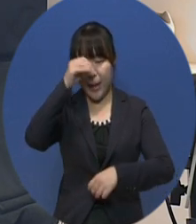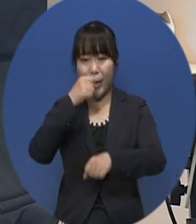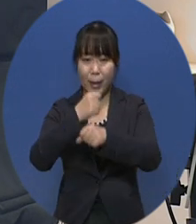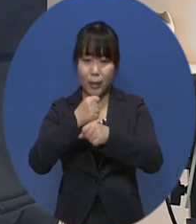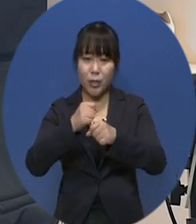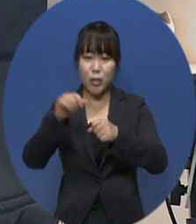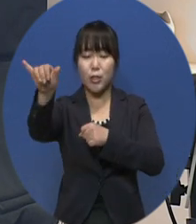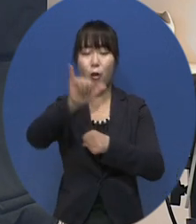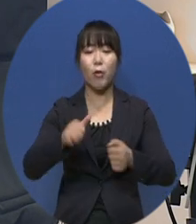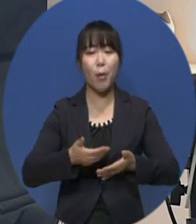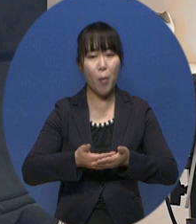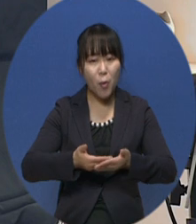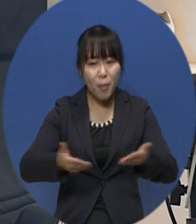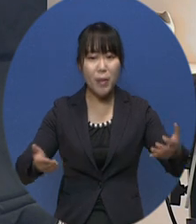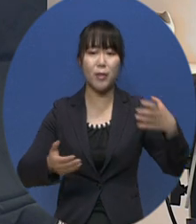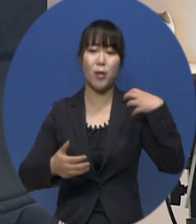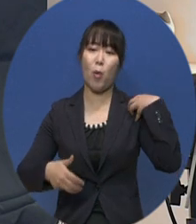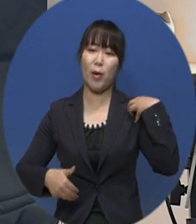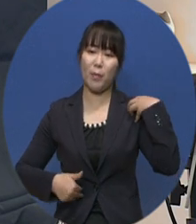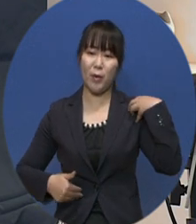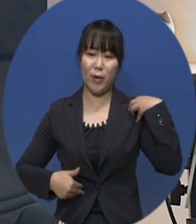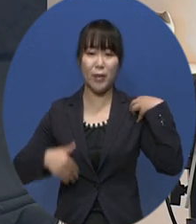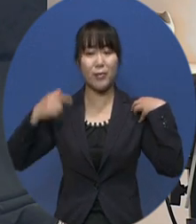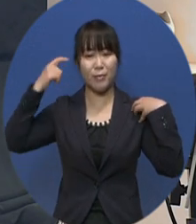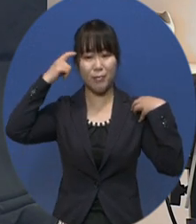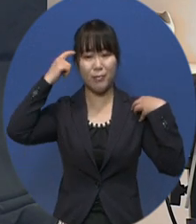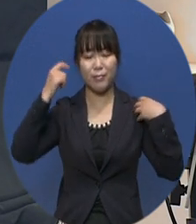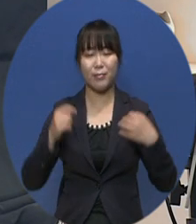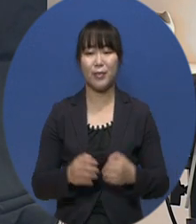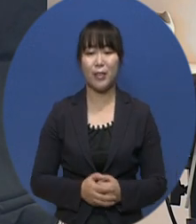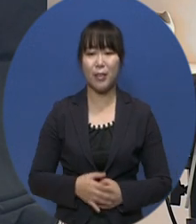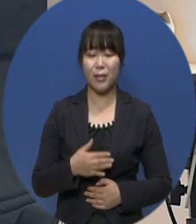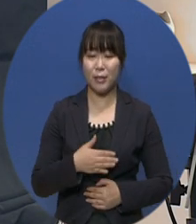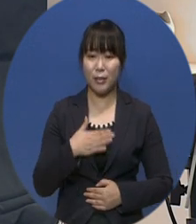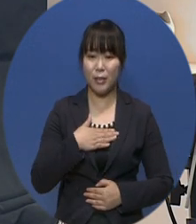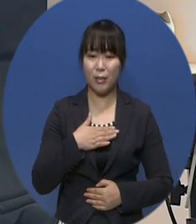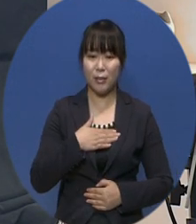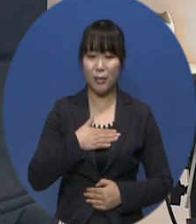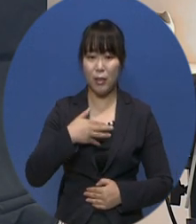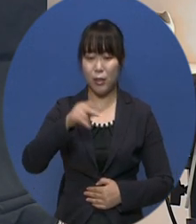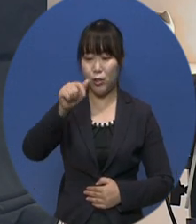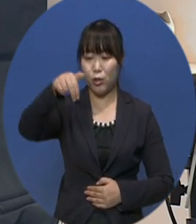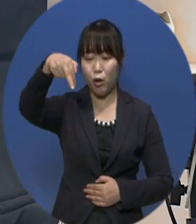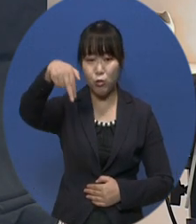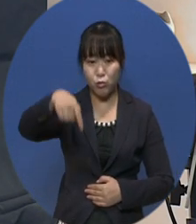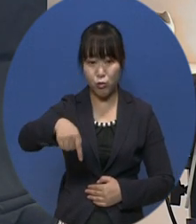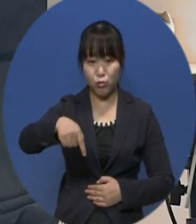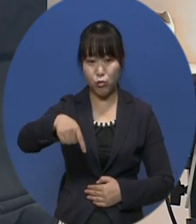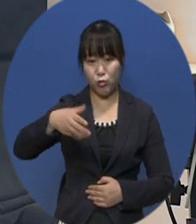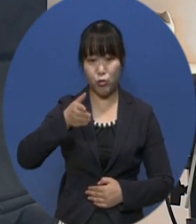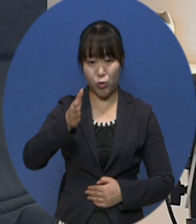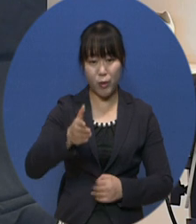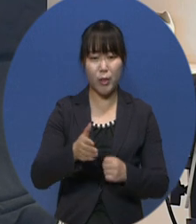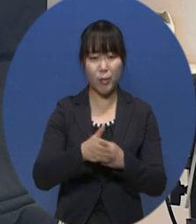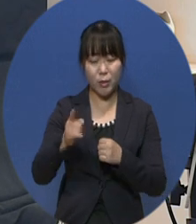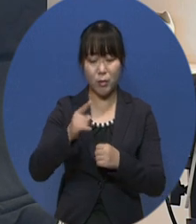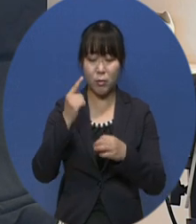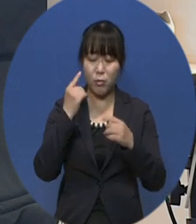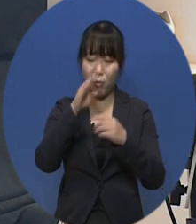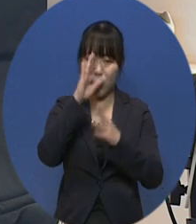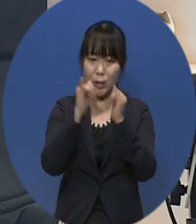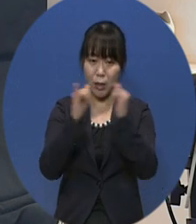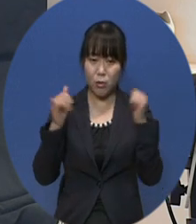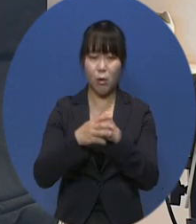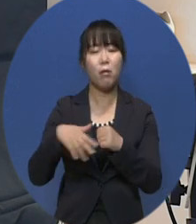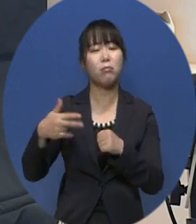네. 전국에 보급하는 역할을 해야 된다고 생각합니다. 네. 뭐 제가 이제 척수를 전공하다 보니까 척수손상 환자분들은 네.